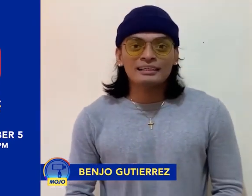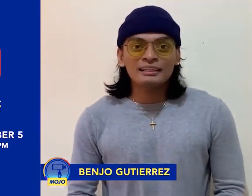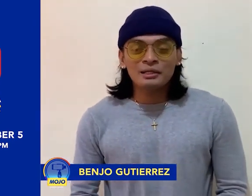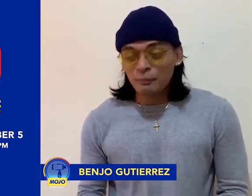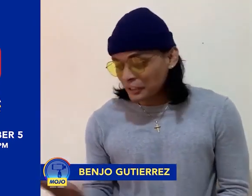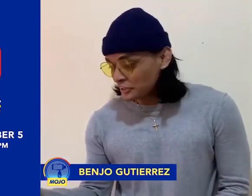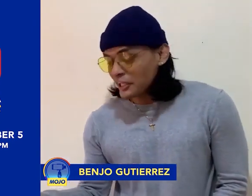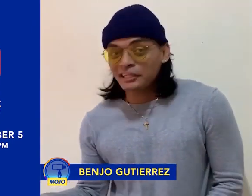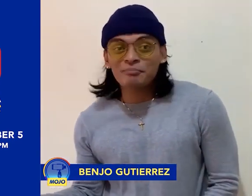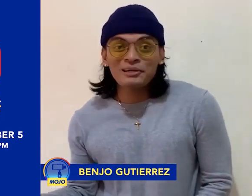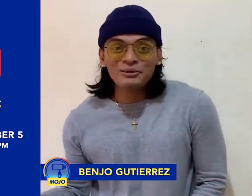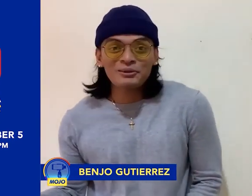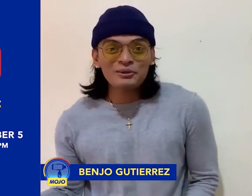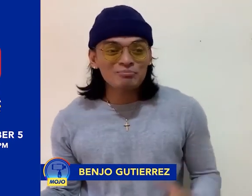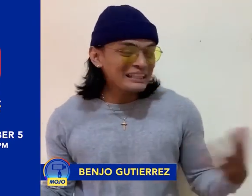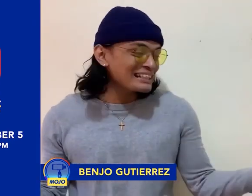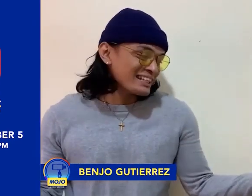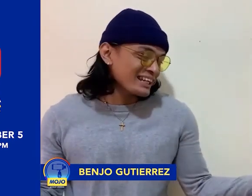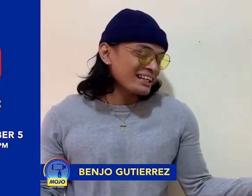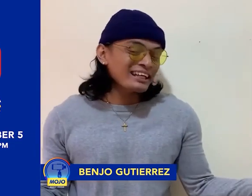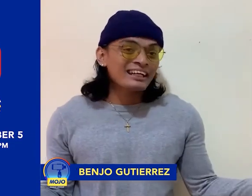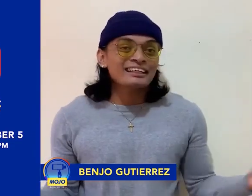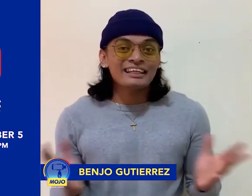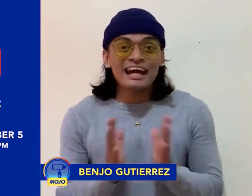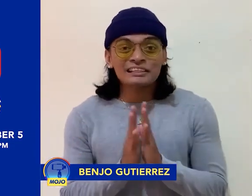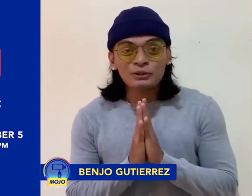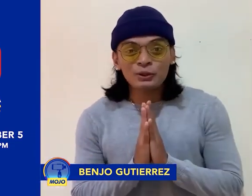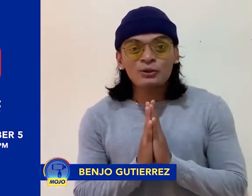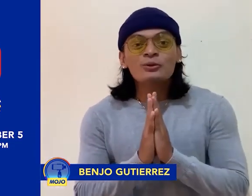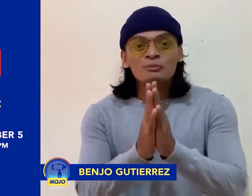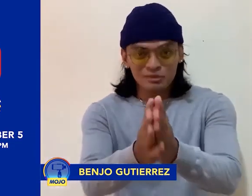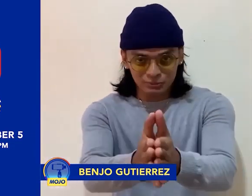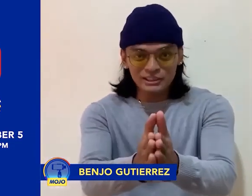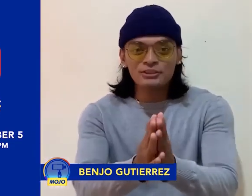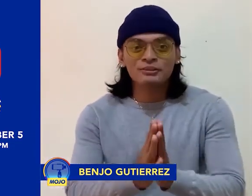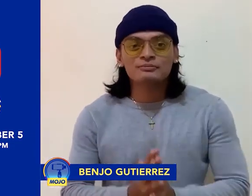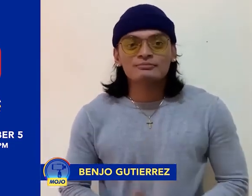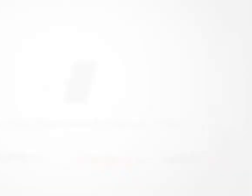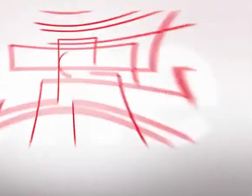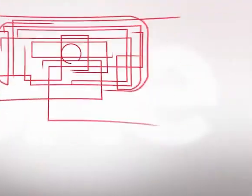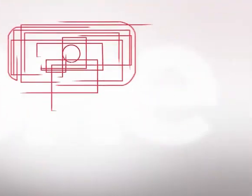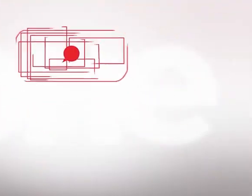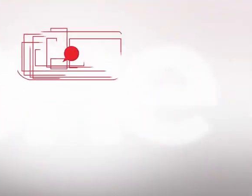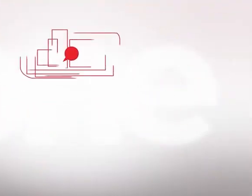umaga. Panggising, pero balanse. Naihatid ko mismo sa inyo.